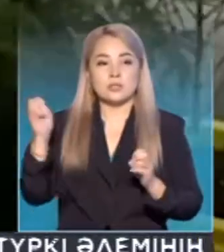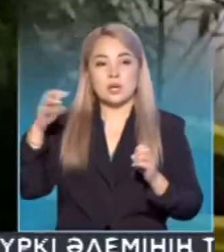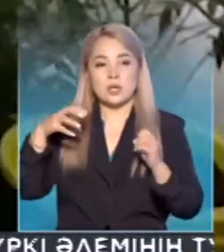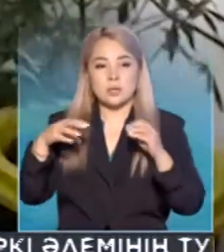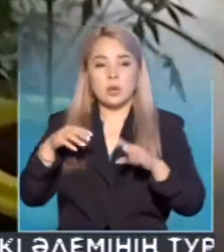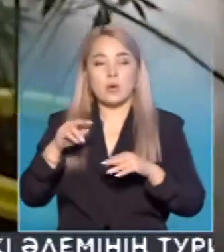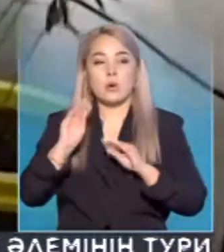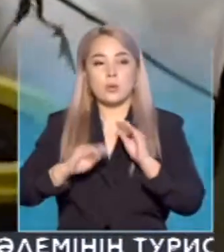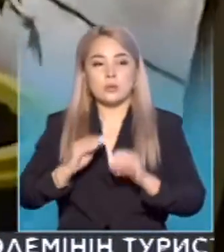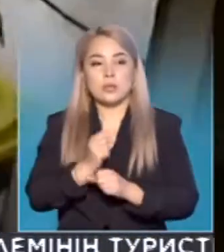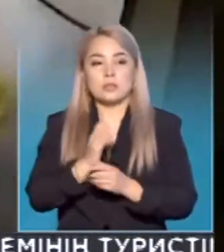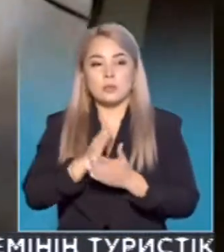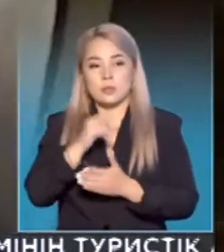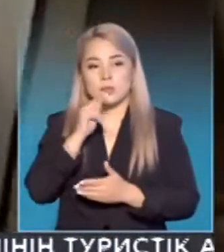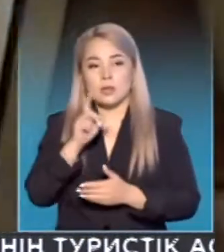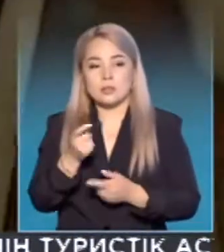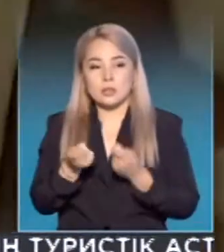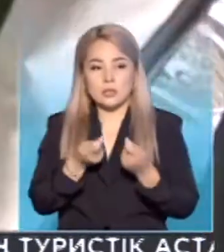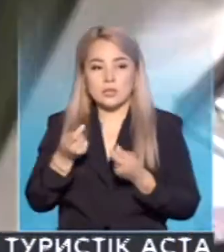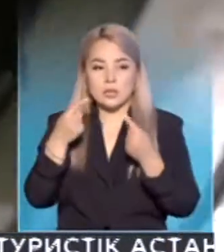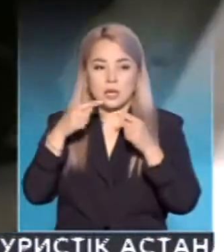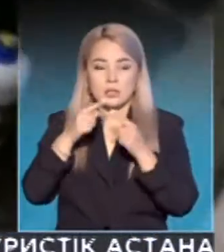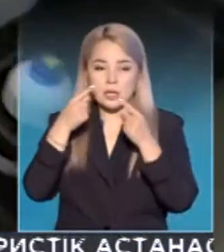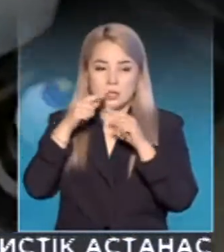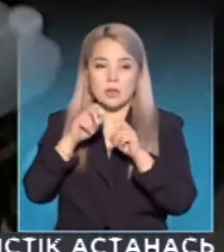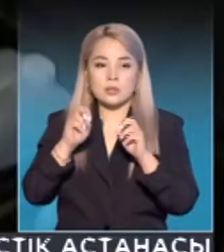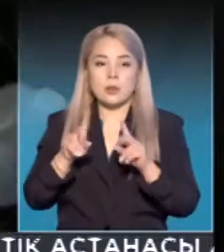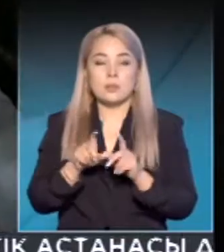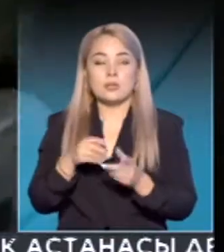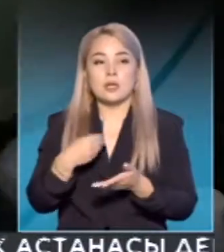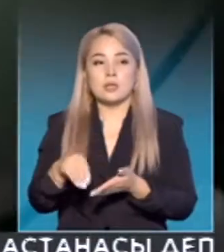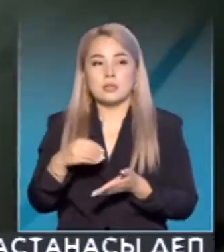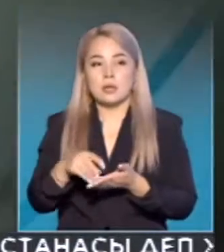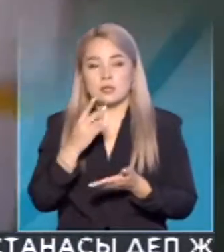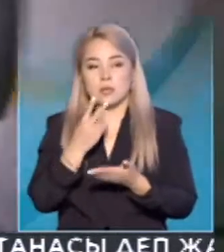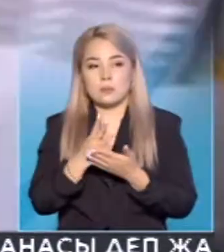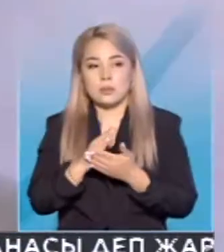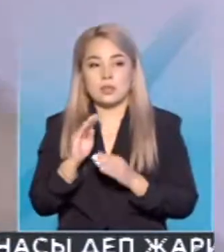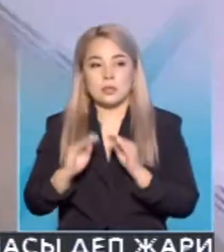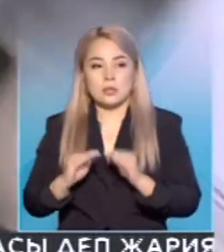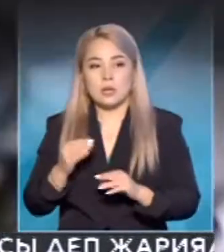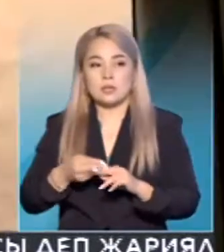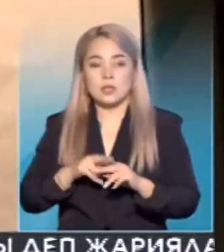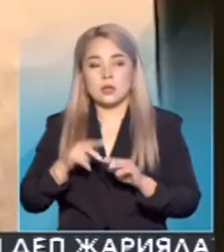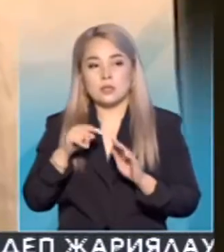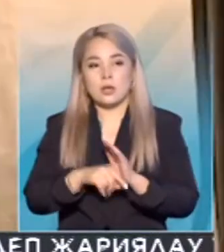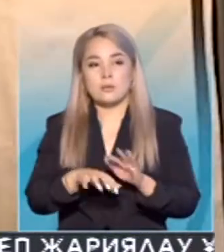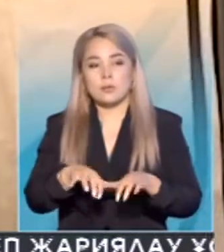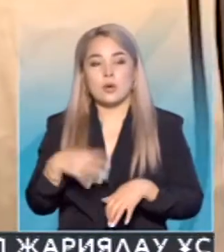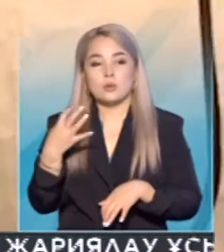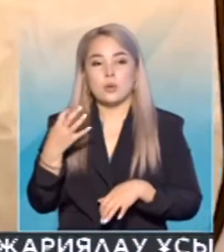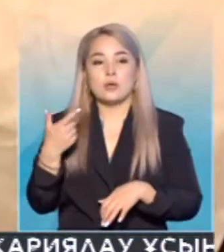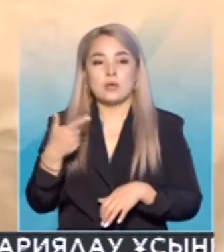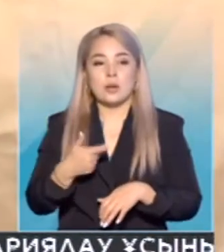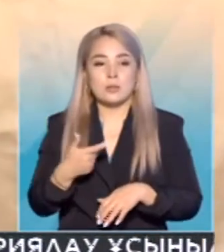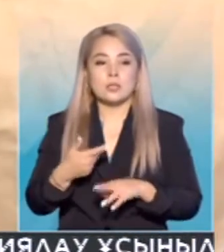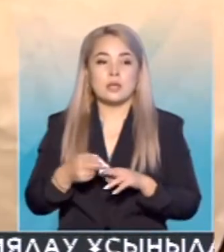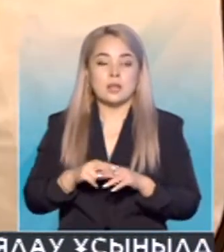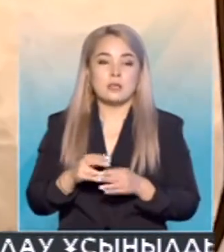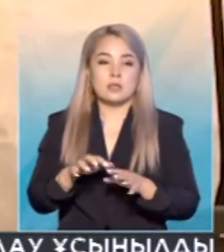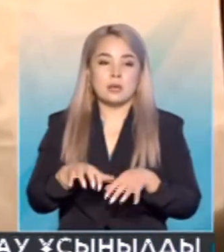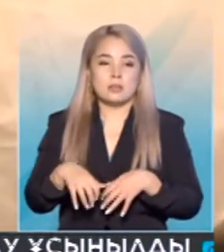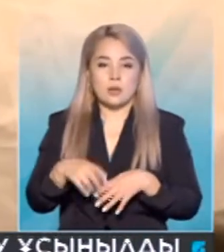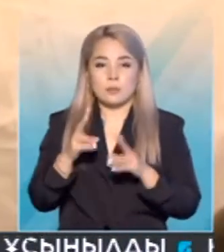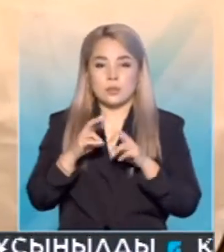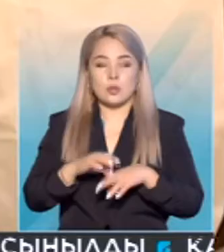шамдар қолданылған. Күдікті тұқым мен техниканы интернет дүкендерден алғанын айтады. Тәркіленген зат салмағы 400 граммнан асады. Сараптама